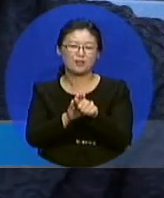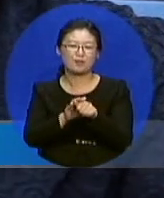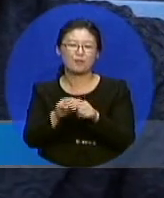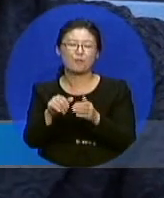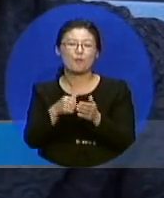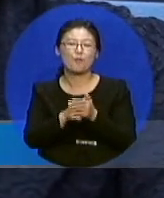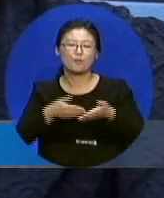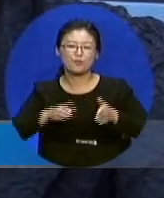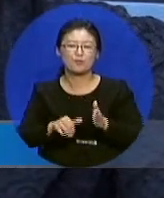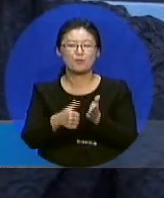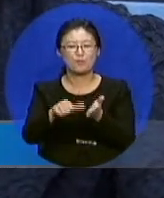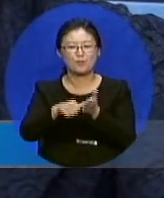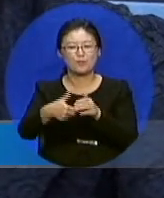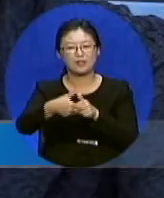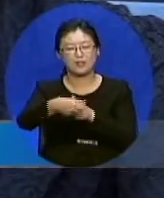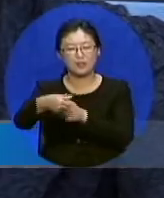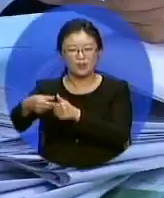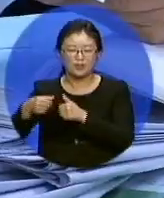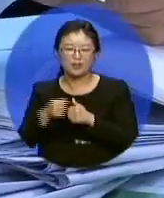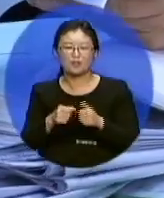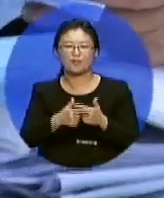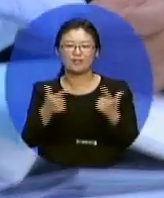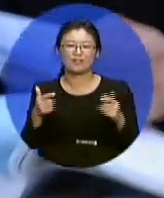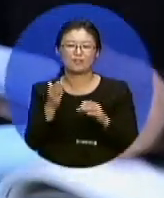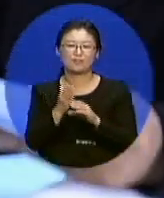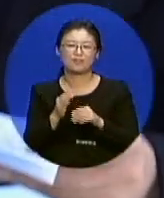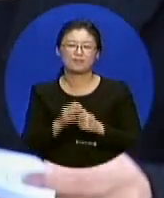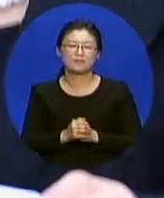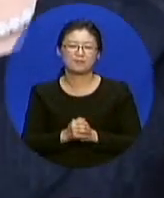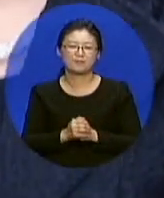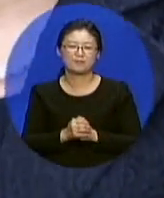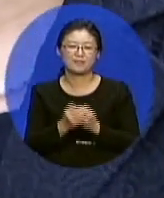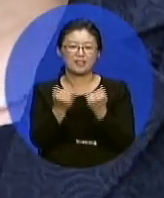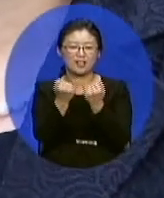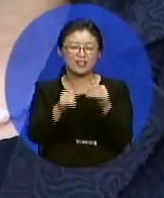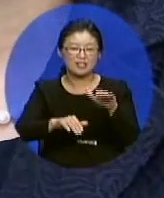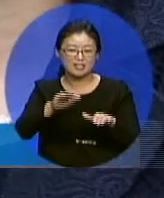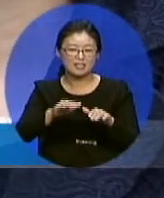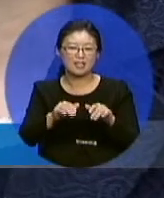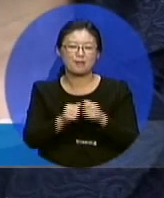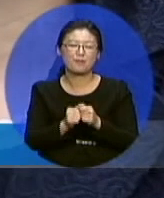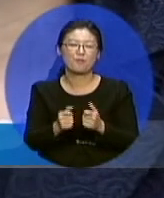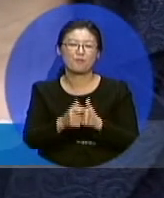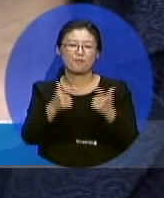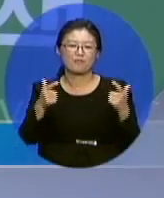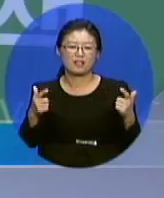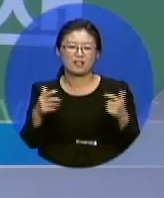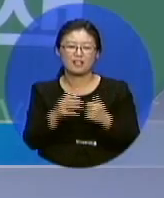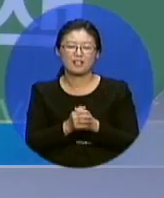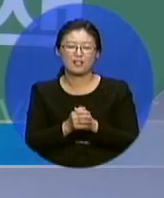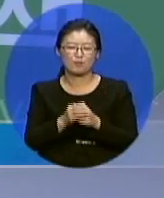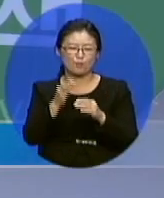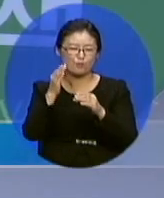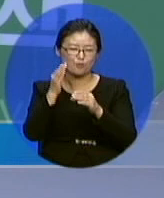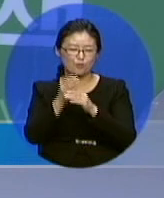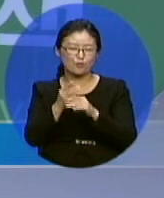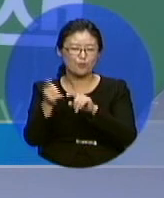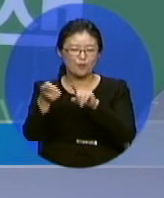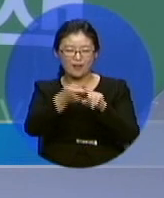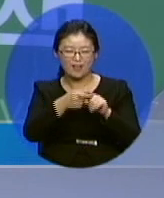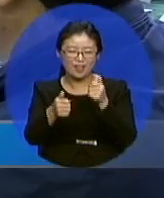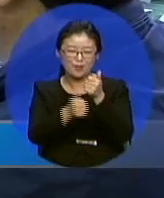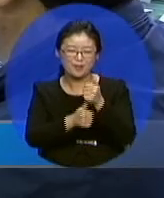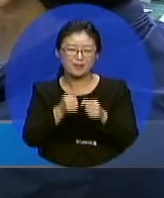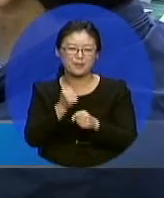운영을 읍면지역으로 확대 설치하고 있습니다. 특히 여성 참여를 확대해 중점관리위원회를 구성하고 전문 여성